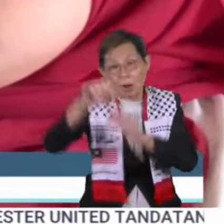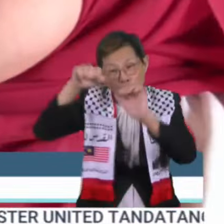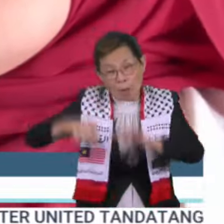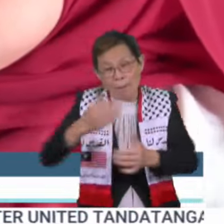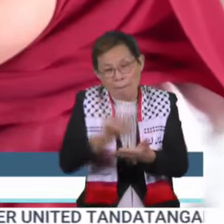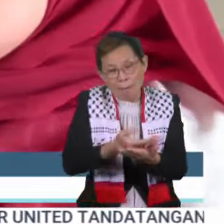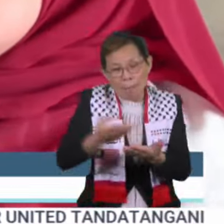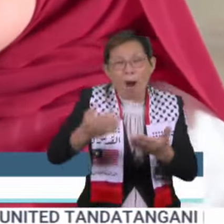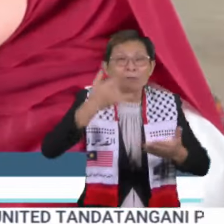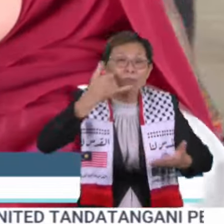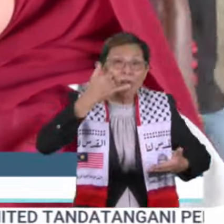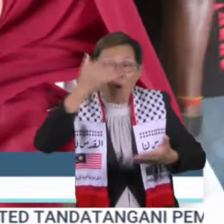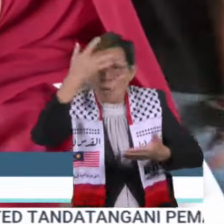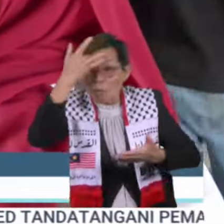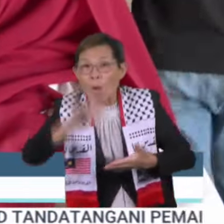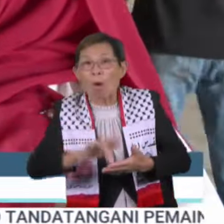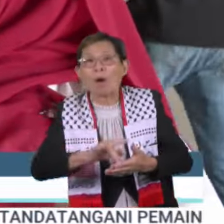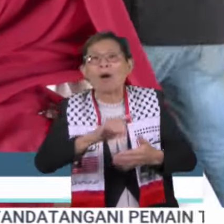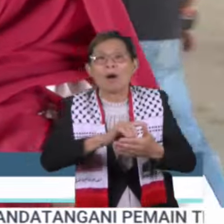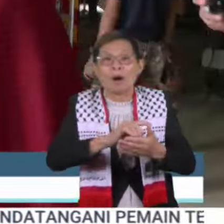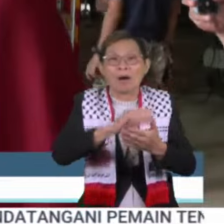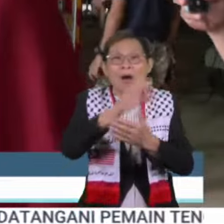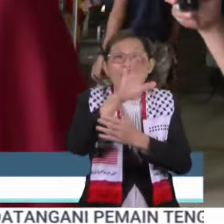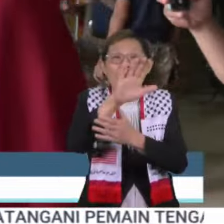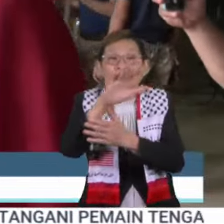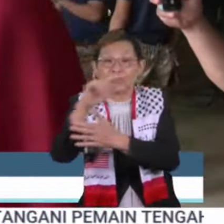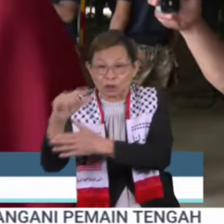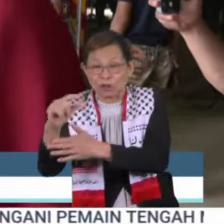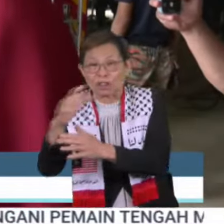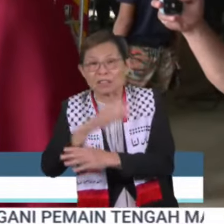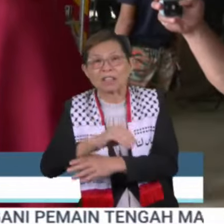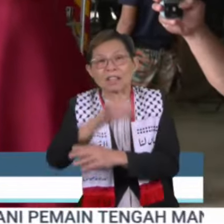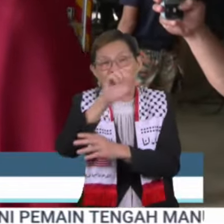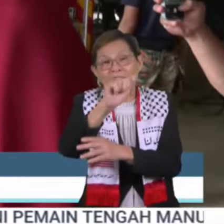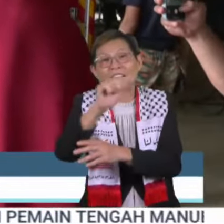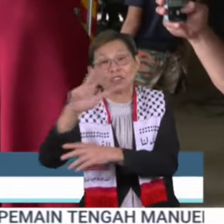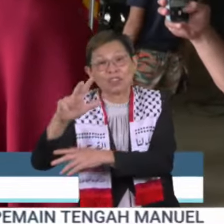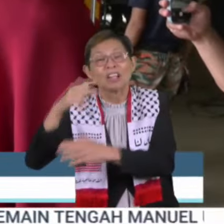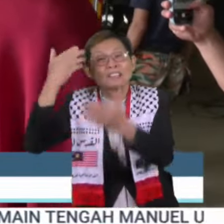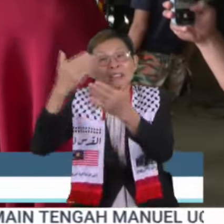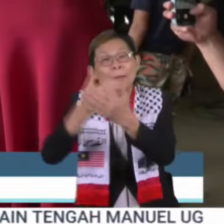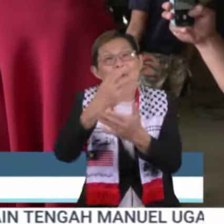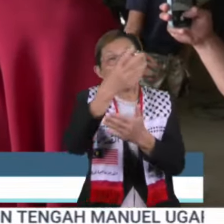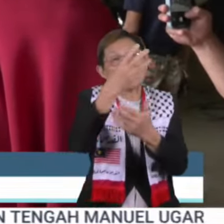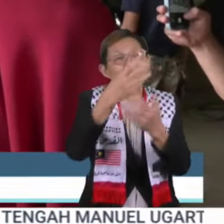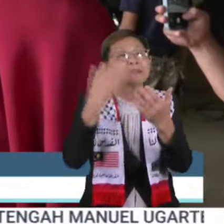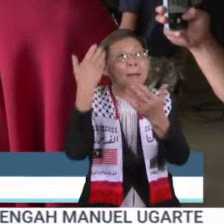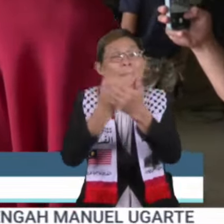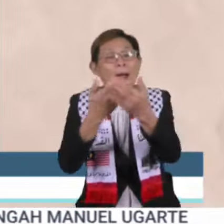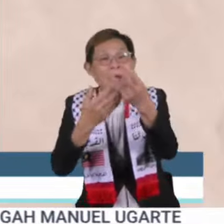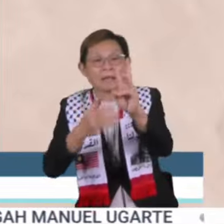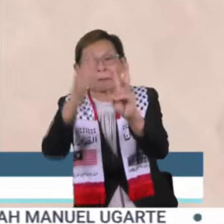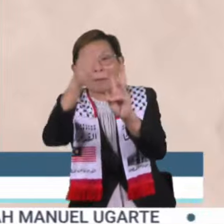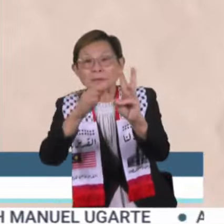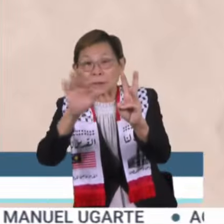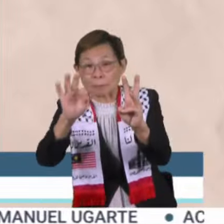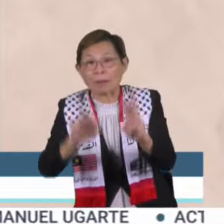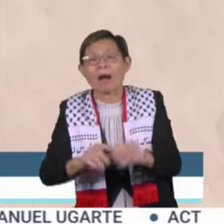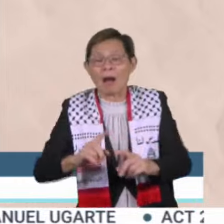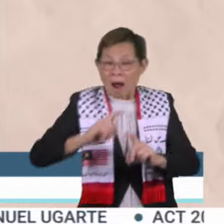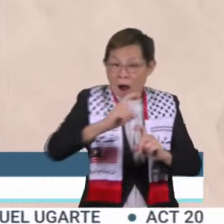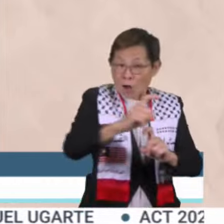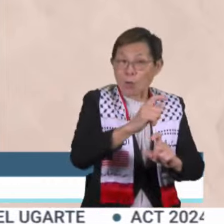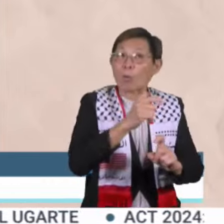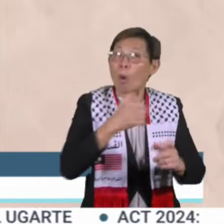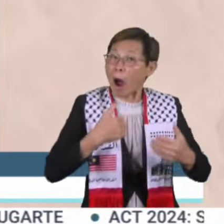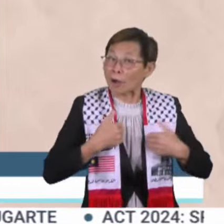bagi pembelian telefon pintar siri Renault 12 5G dan A3 sehingga 16 September. Selain itu, hadiah